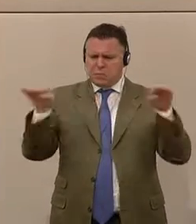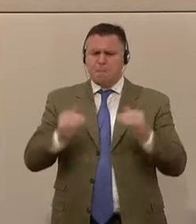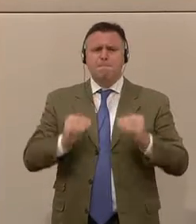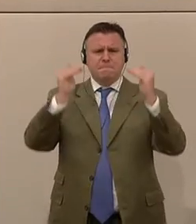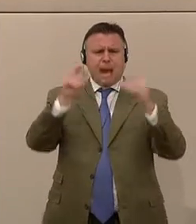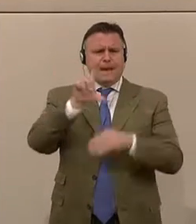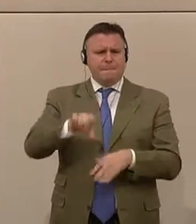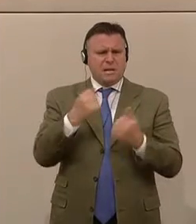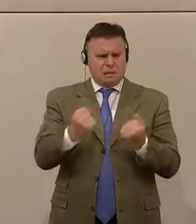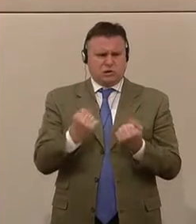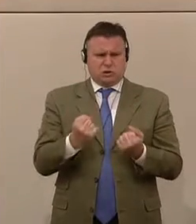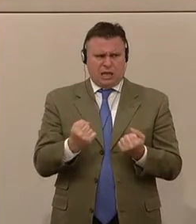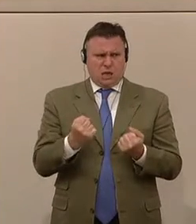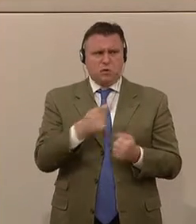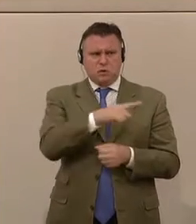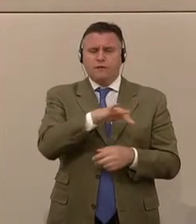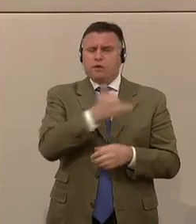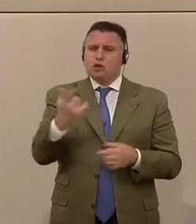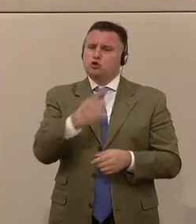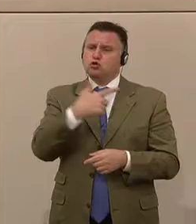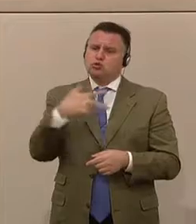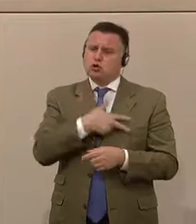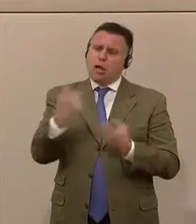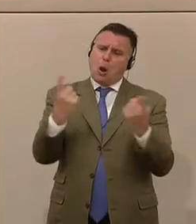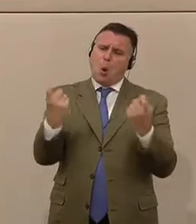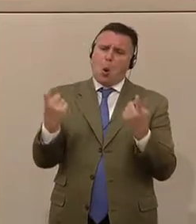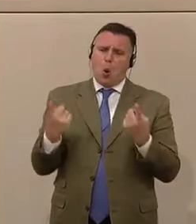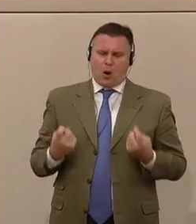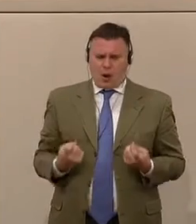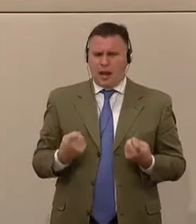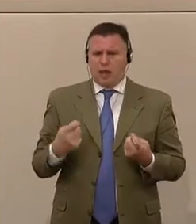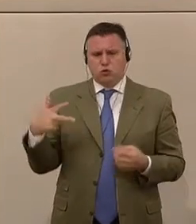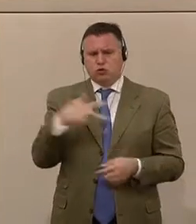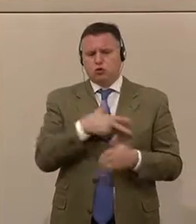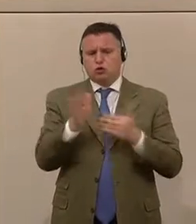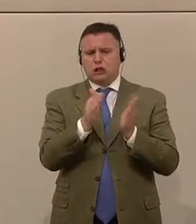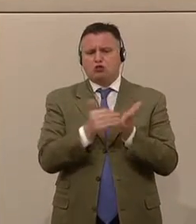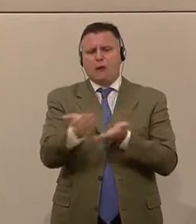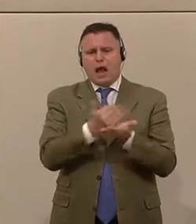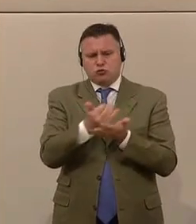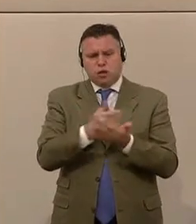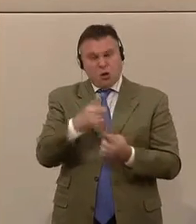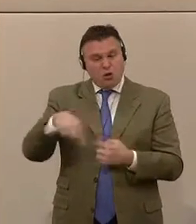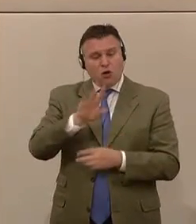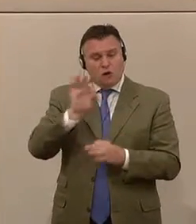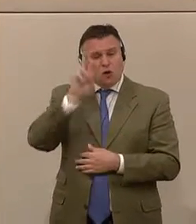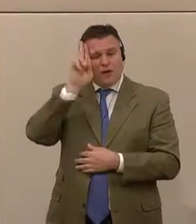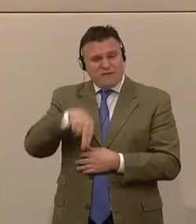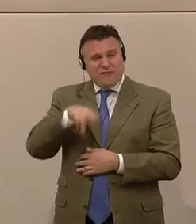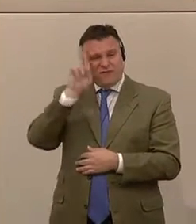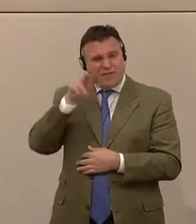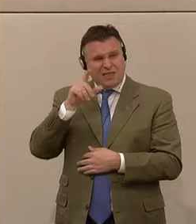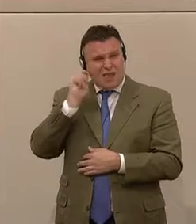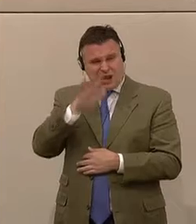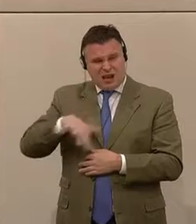heraufschrauben, damit weiter eine Sozialzuwanderung in die Sozialsysteme stattfinden kann und die Wienerinnen und Wiener oder die Österreicher